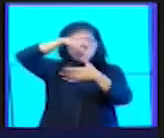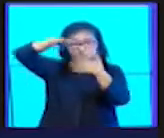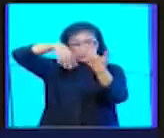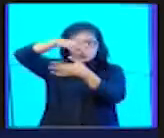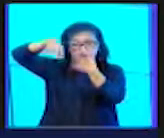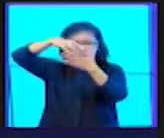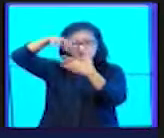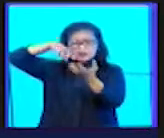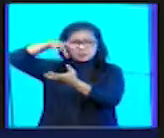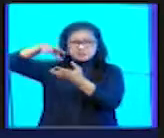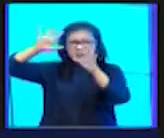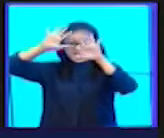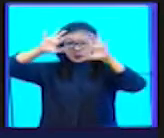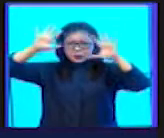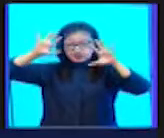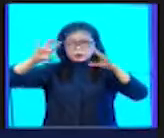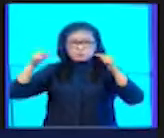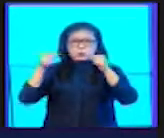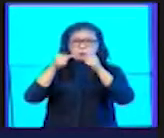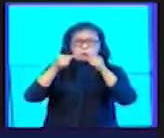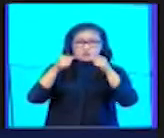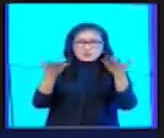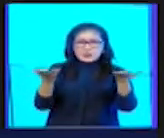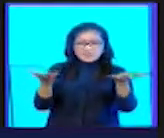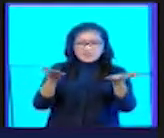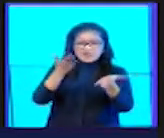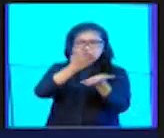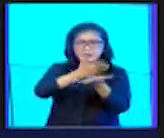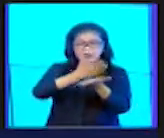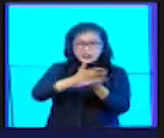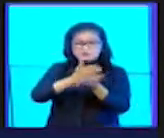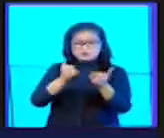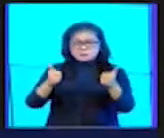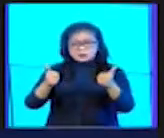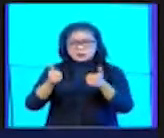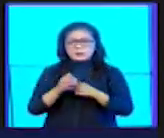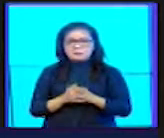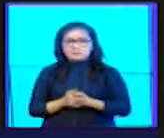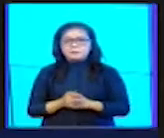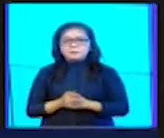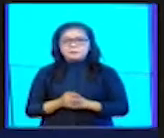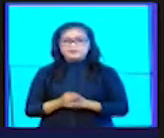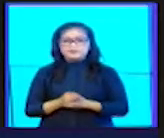apa-apa pengaruhnya aku menjadi lama itu tetapi